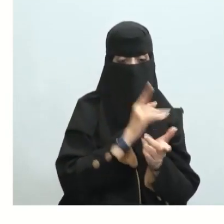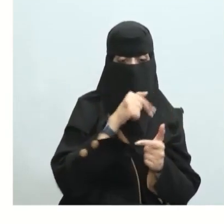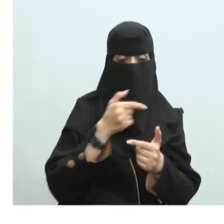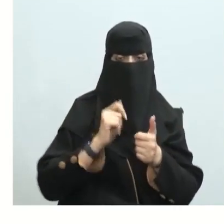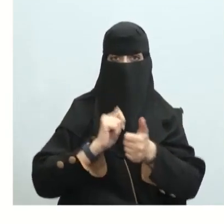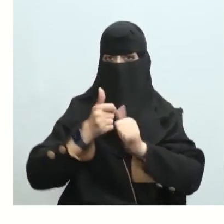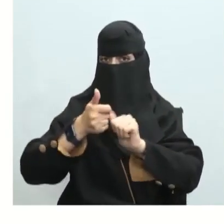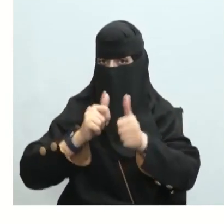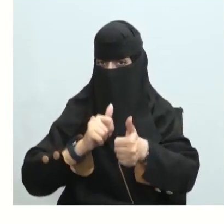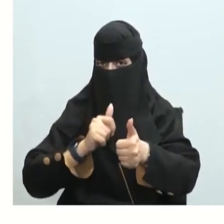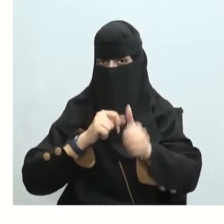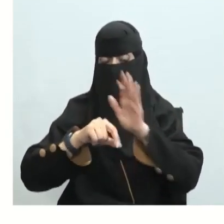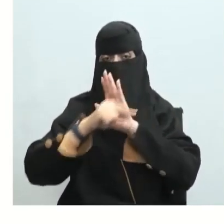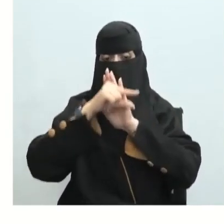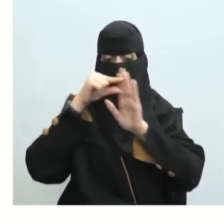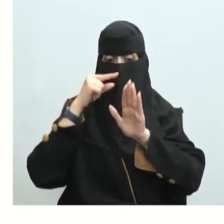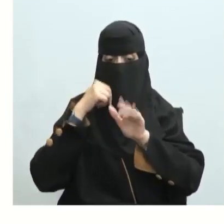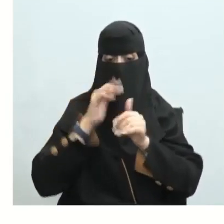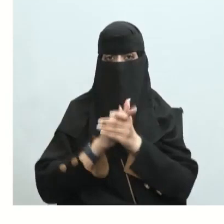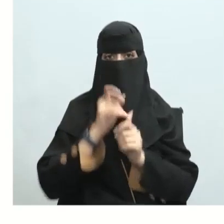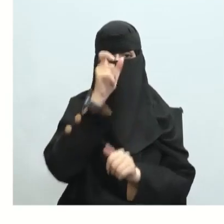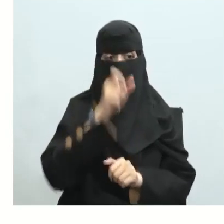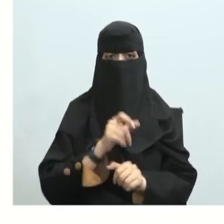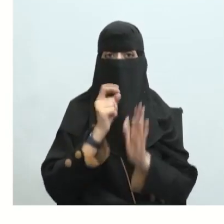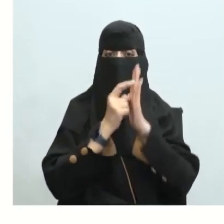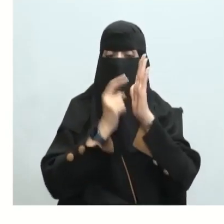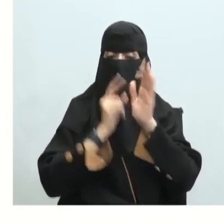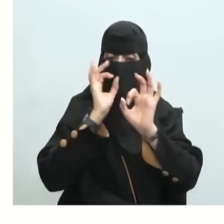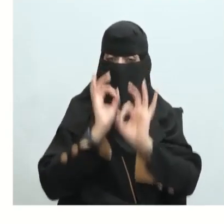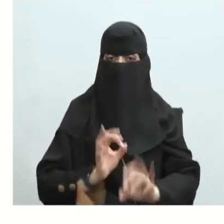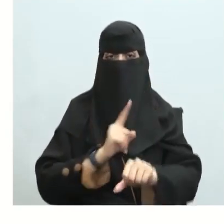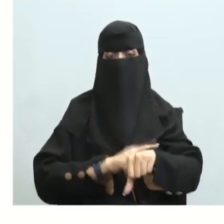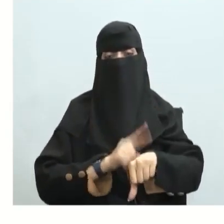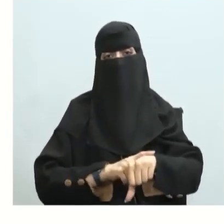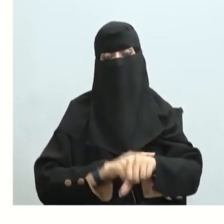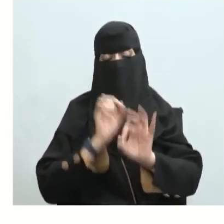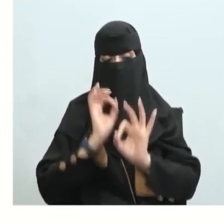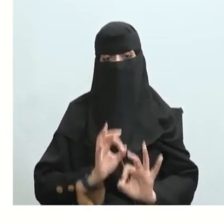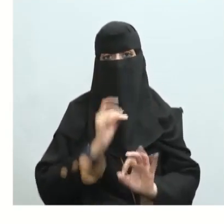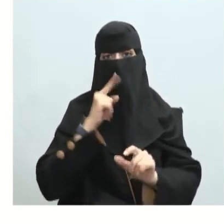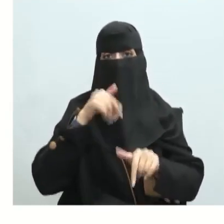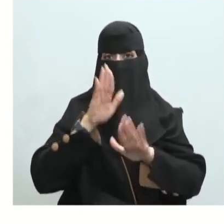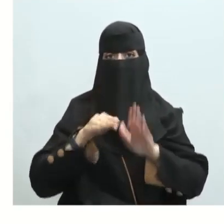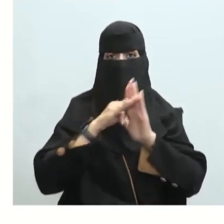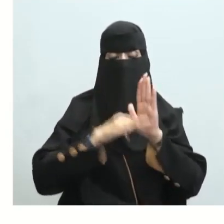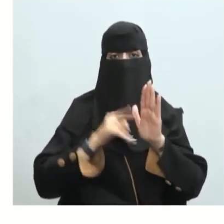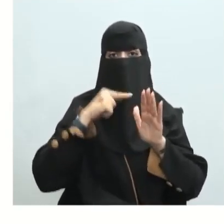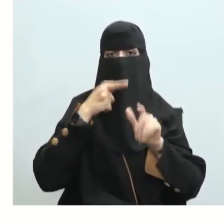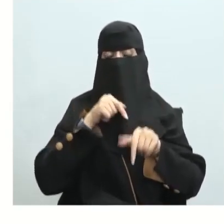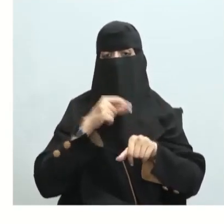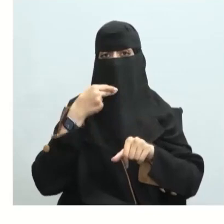مسابقه هذه من ضمن الحلول اجراء مسابقه بعنوان الطالب المنضبط الطالب المنضبط كذلك مثلا عمل برنامج عن